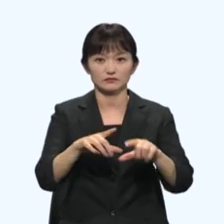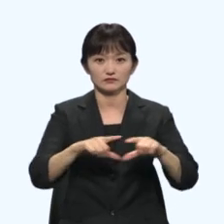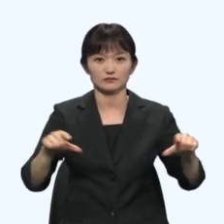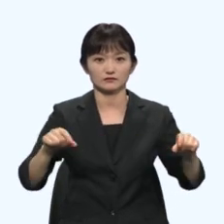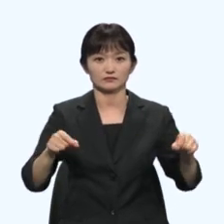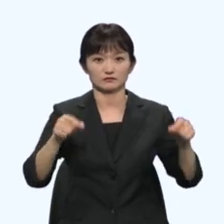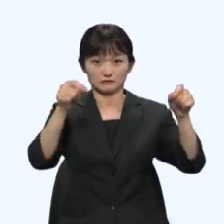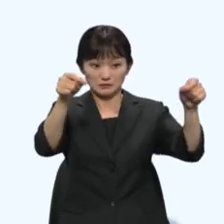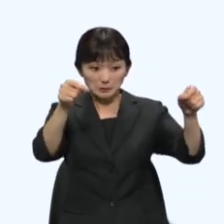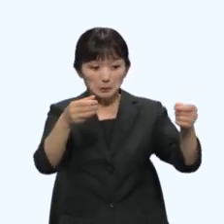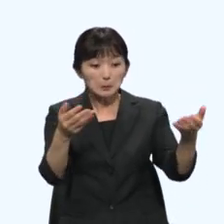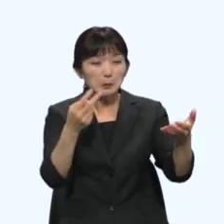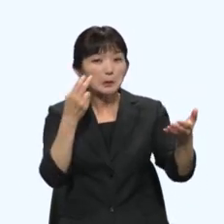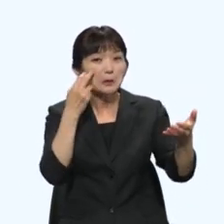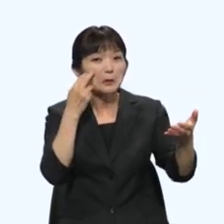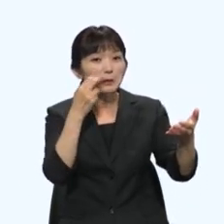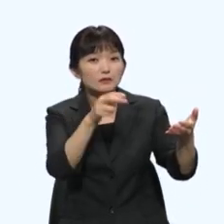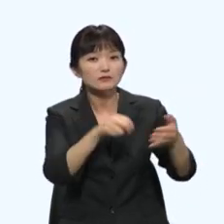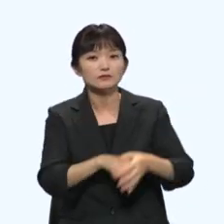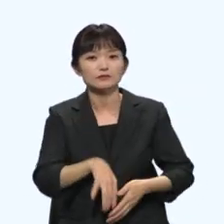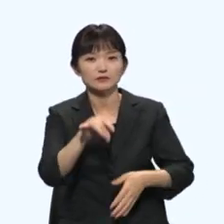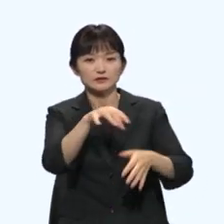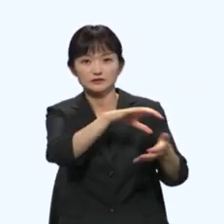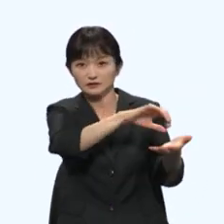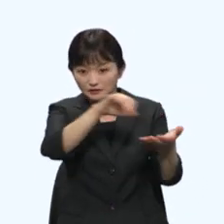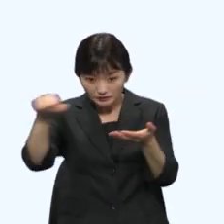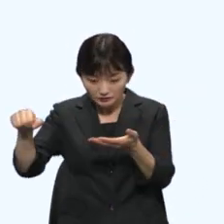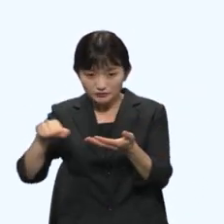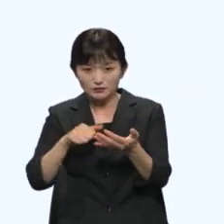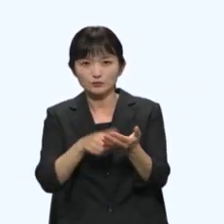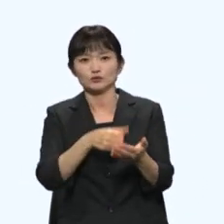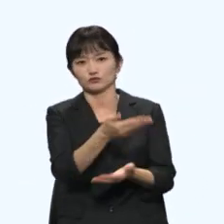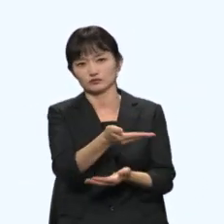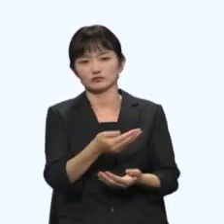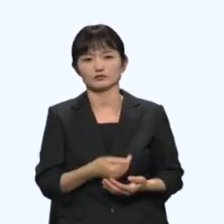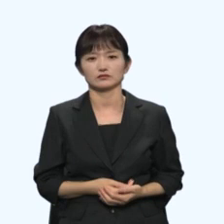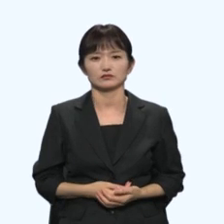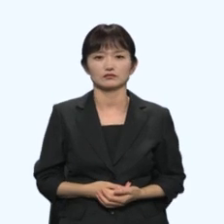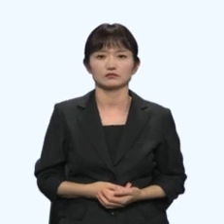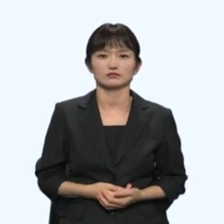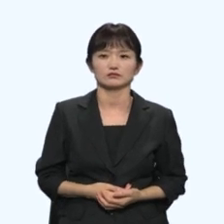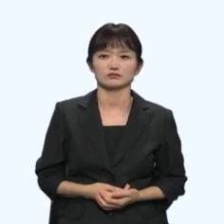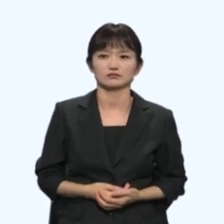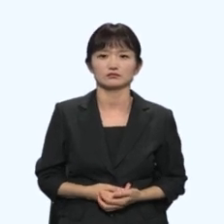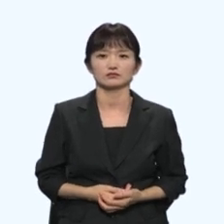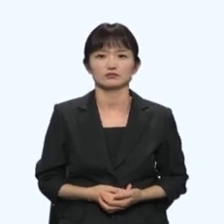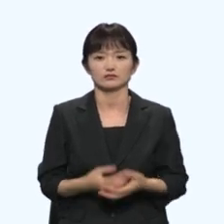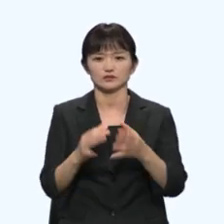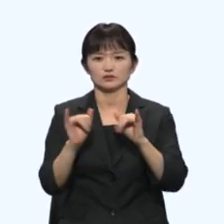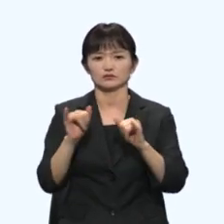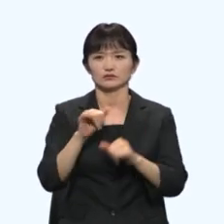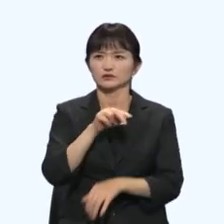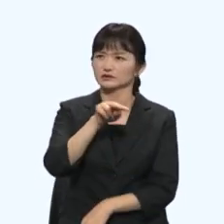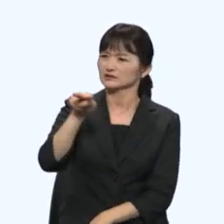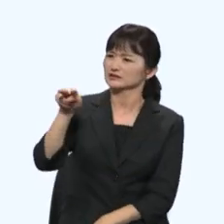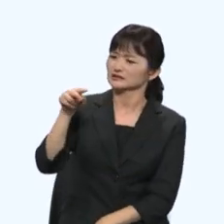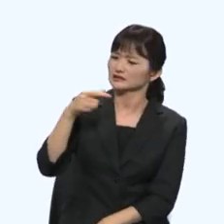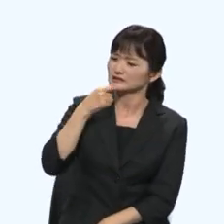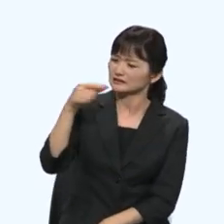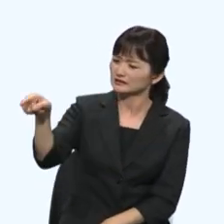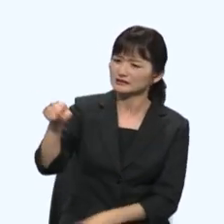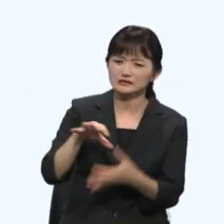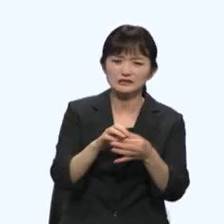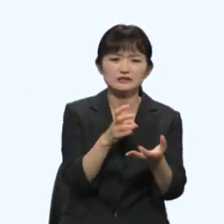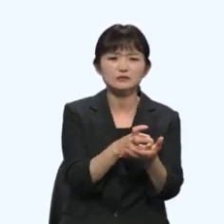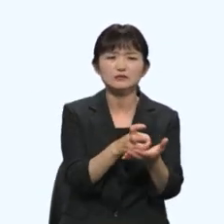척한다 그러면서 먼저 철거하는 쪽에지지 보내겠다 이런 얘기도 있고 국민은 이런 거 보기 싫은데 왜 관련법